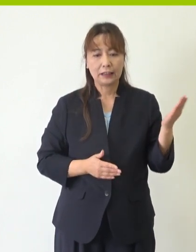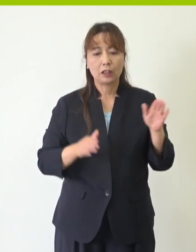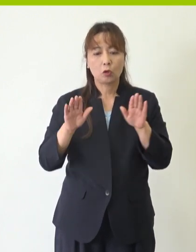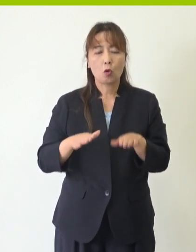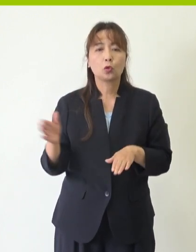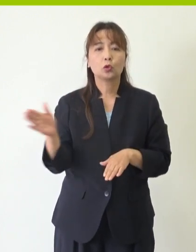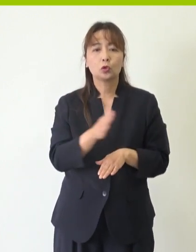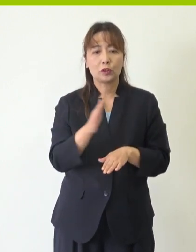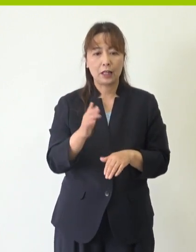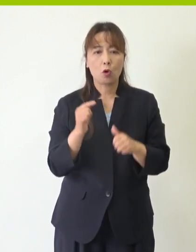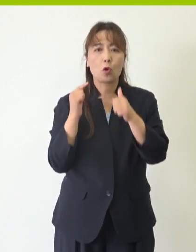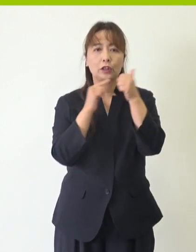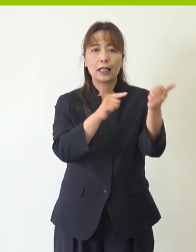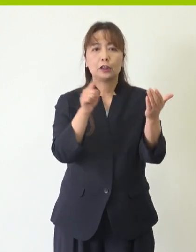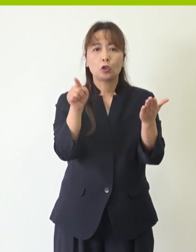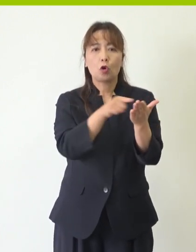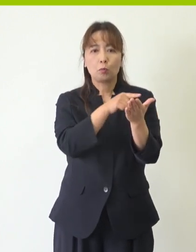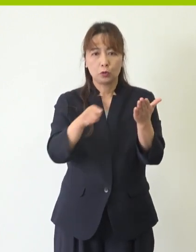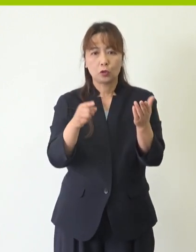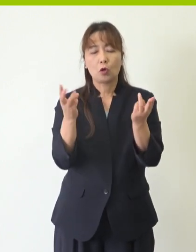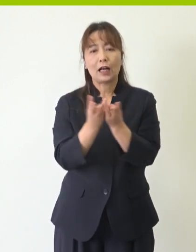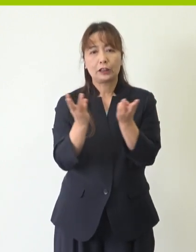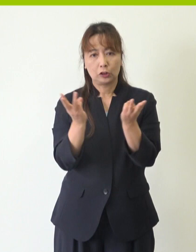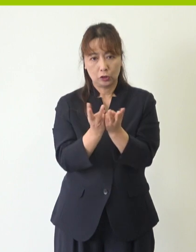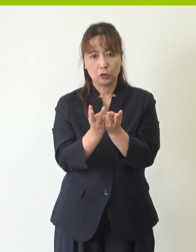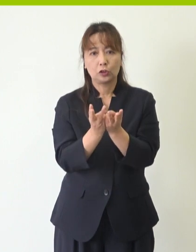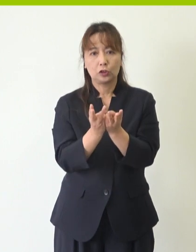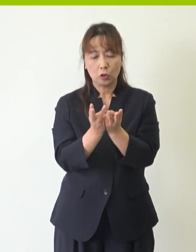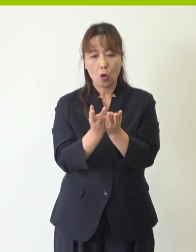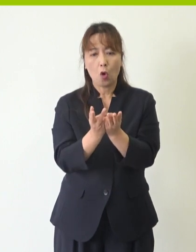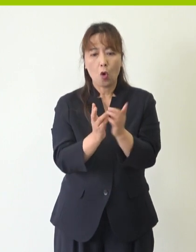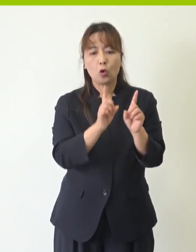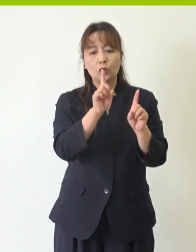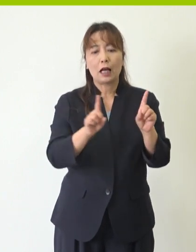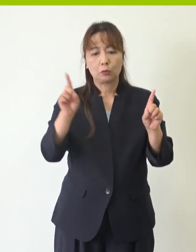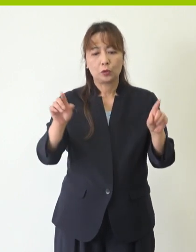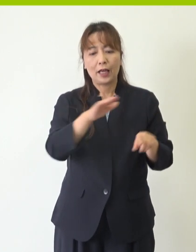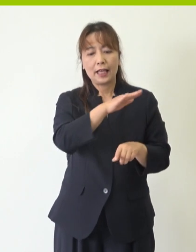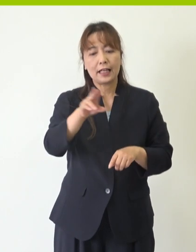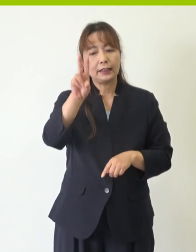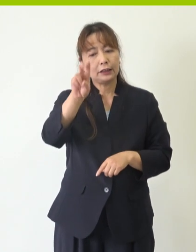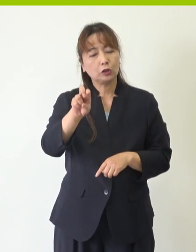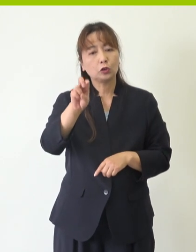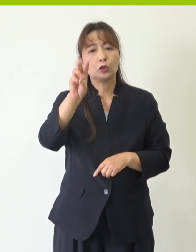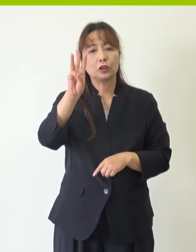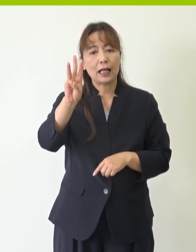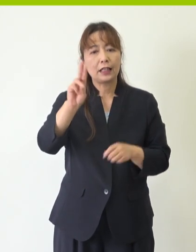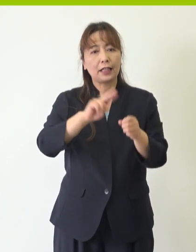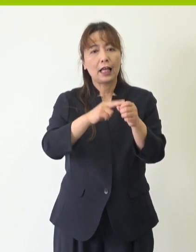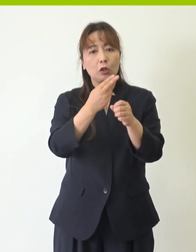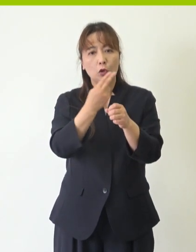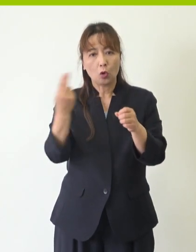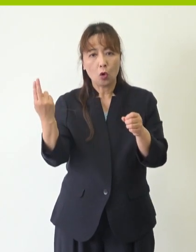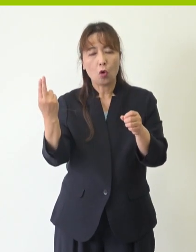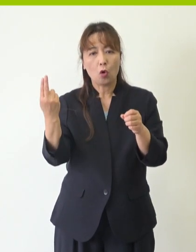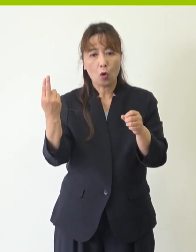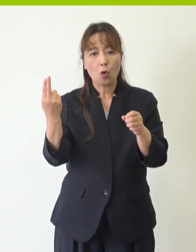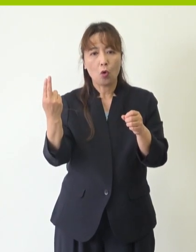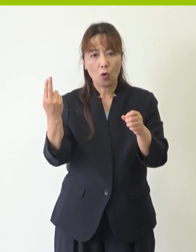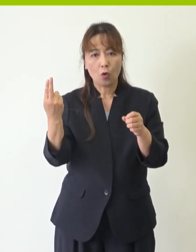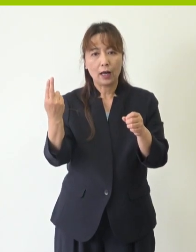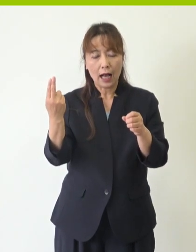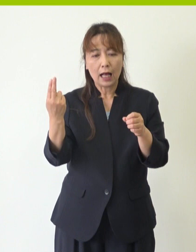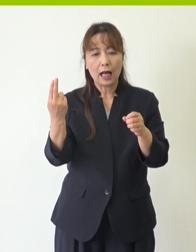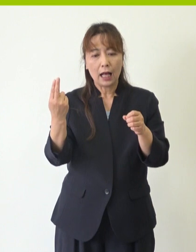年のですねさっ処分数について掲げております平成23年ええええええからですねあすいません平成